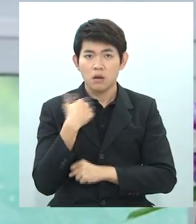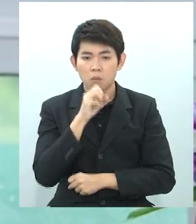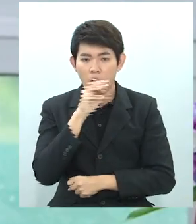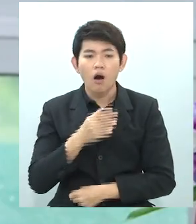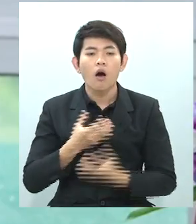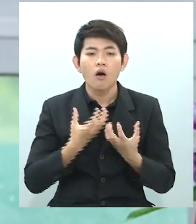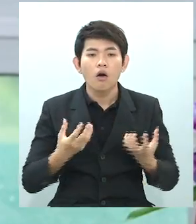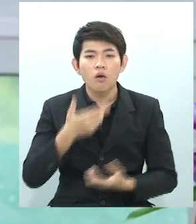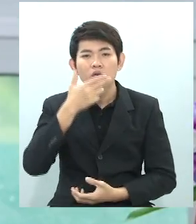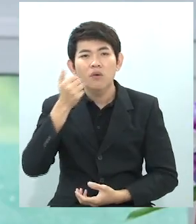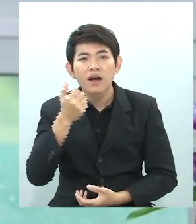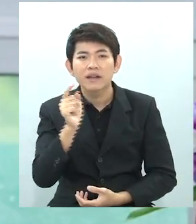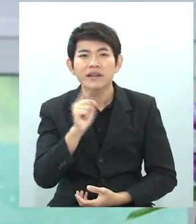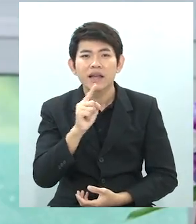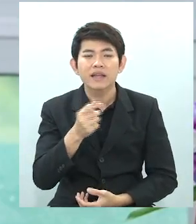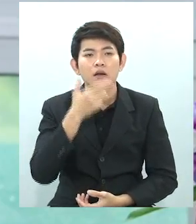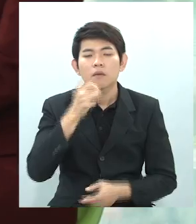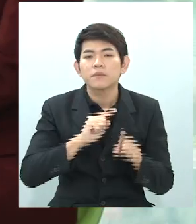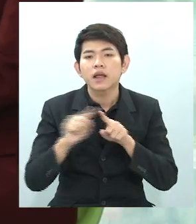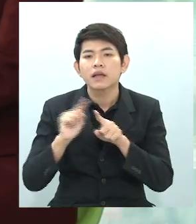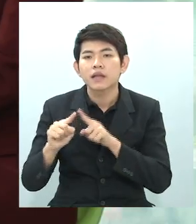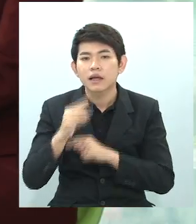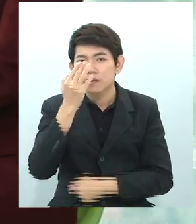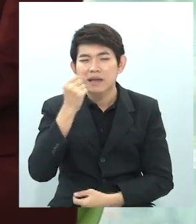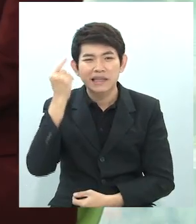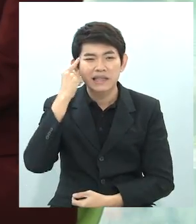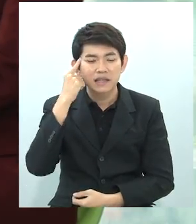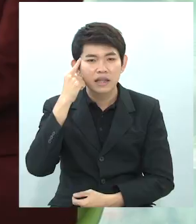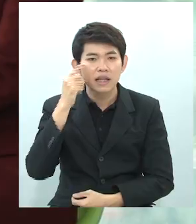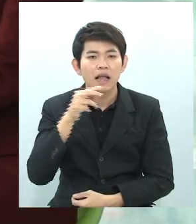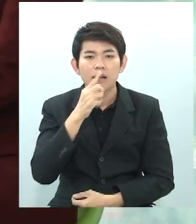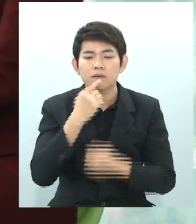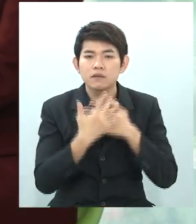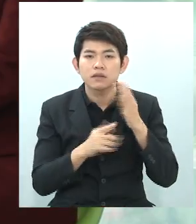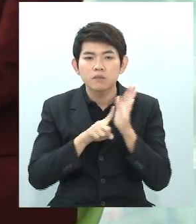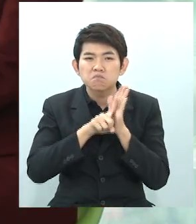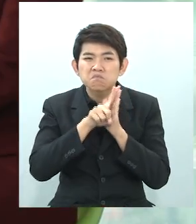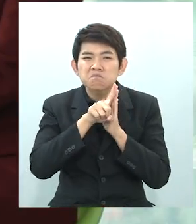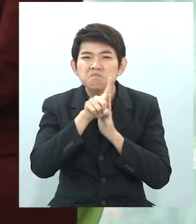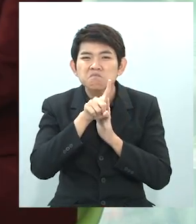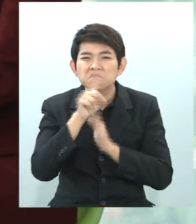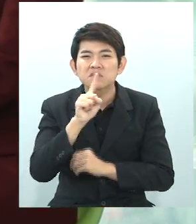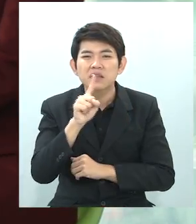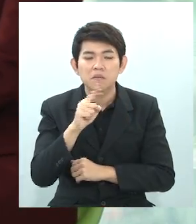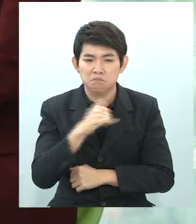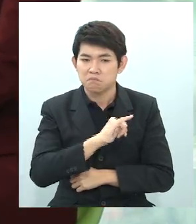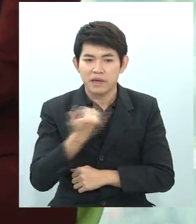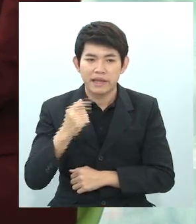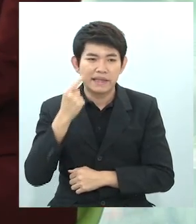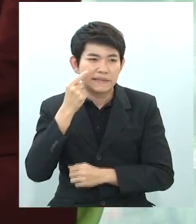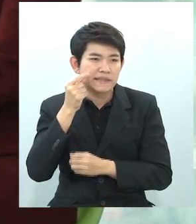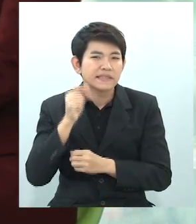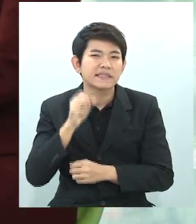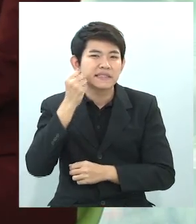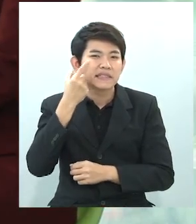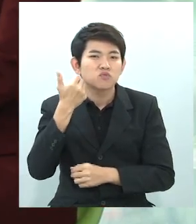นะคะของที่ทำให้น้ำตาลในเลือดสูงๆจะทำให้เกิดสิวหรือการอุดตันได้ในบุคคลบางคนนะคะแต่จริงๆหมอ